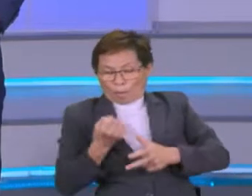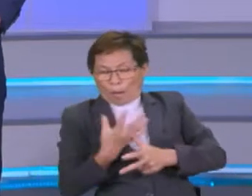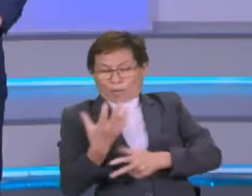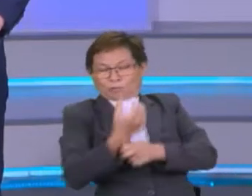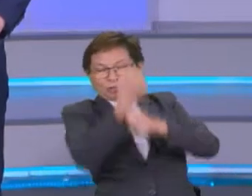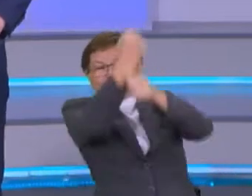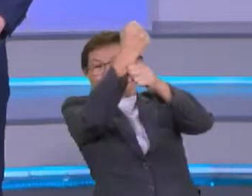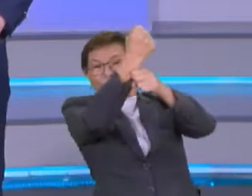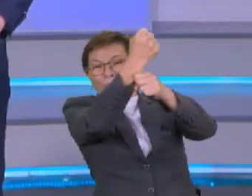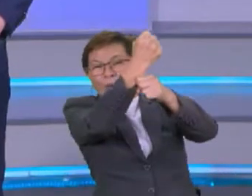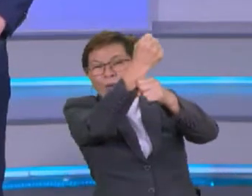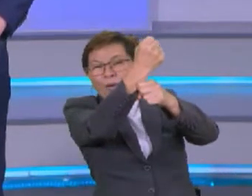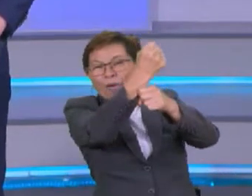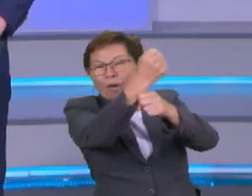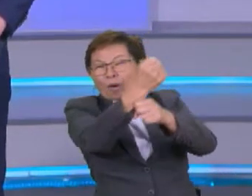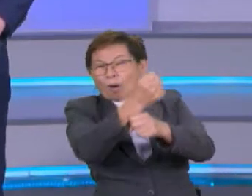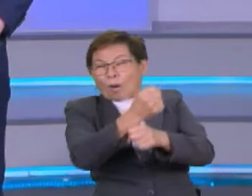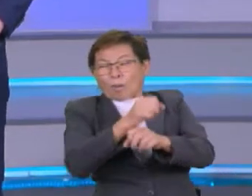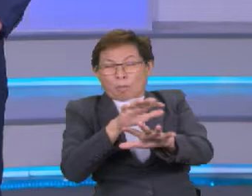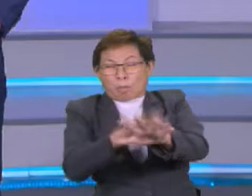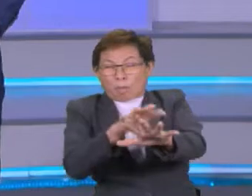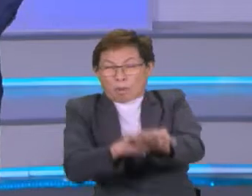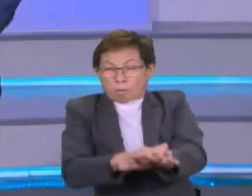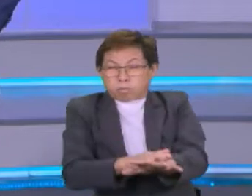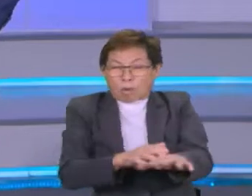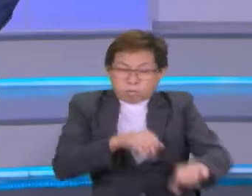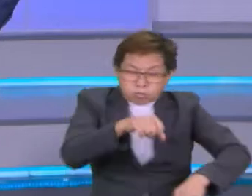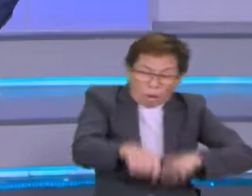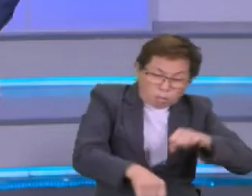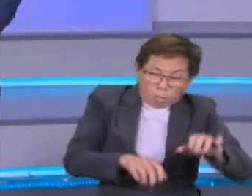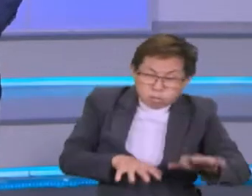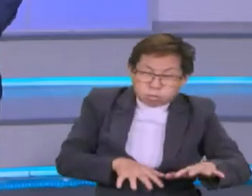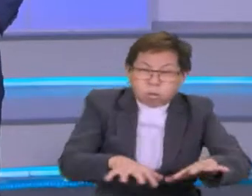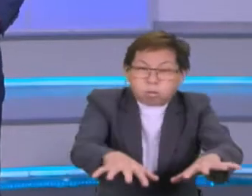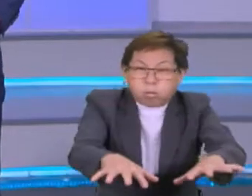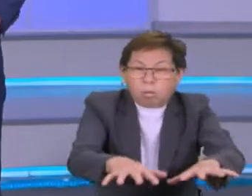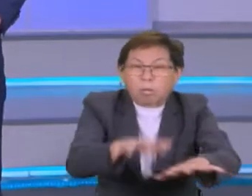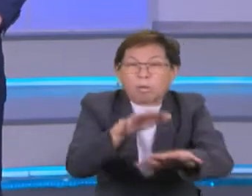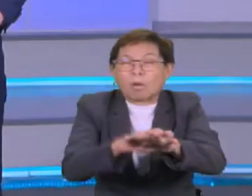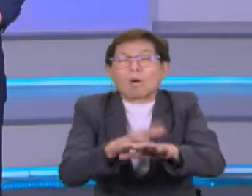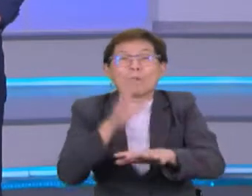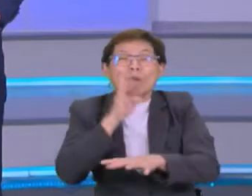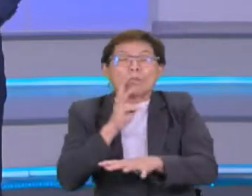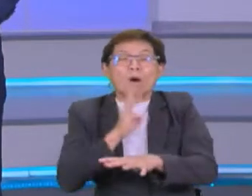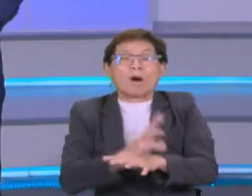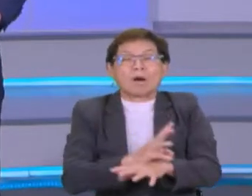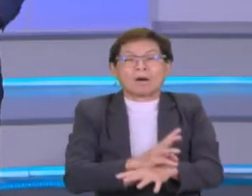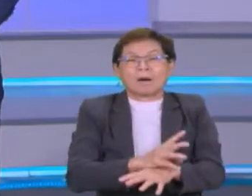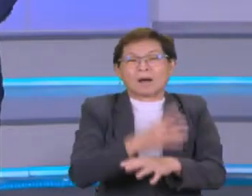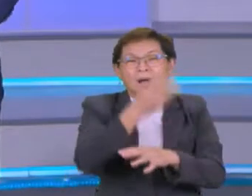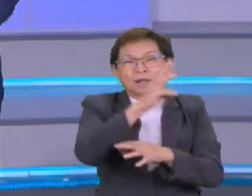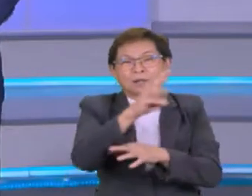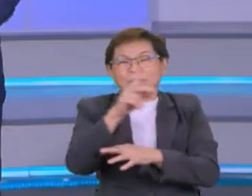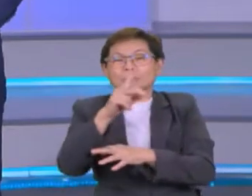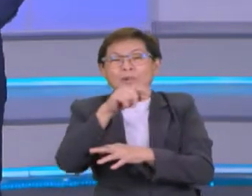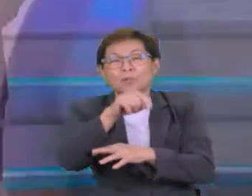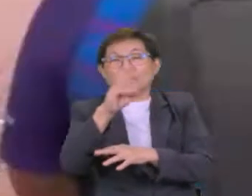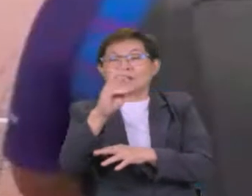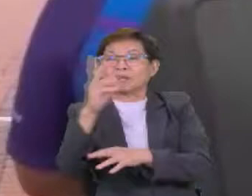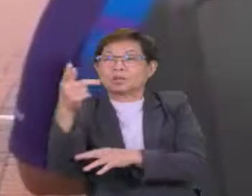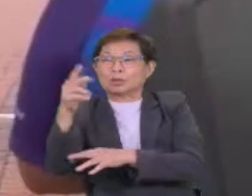bercerai dalam acara lepas beramai-ramai berprasangka wanita yang merupakan jarak 113 op6 km